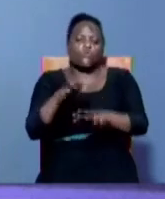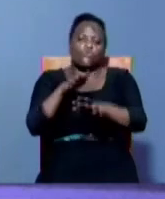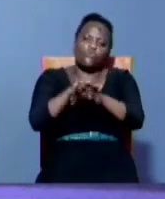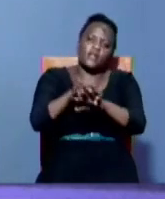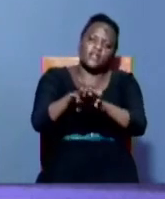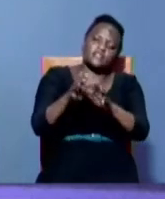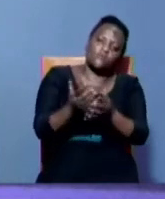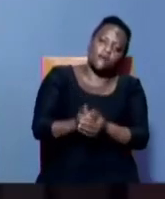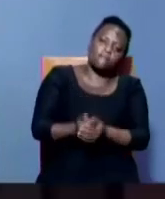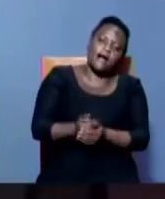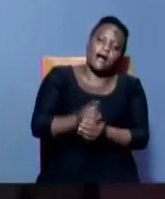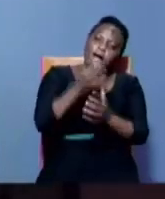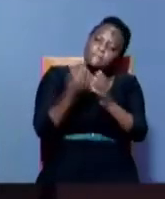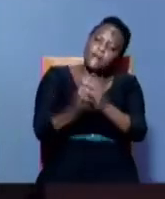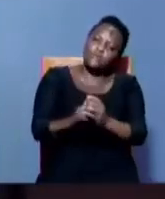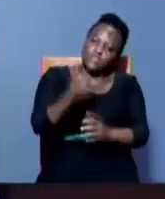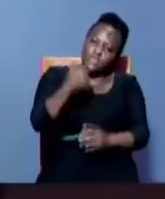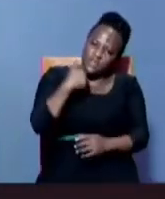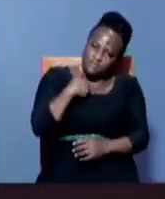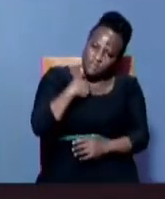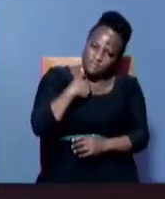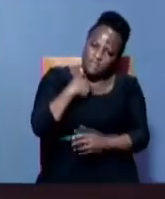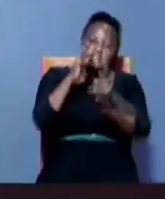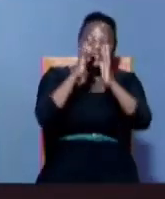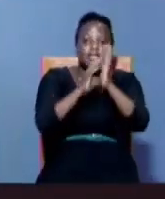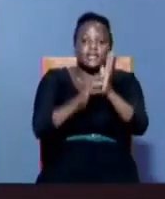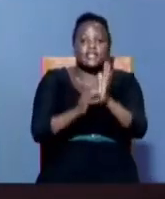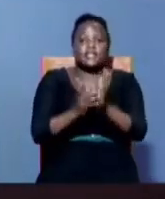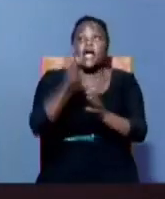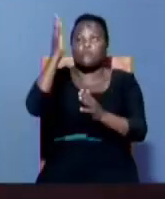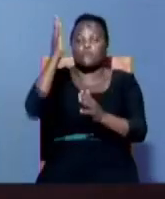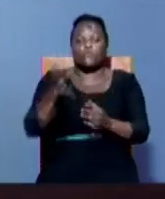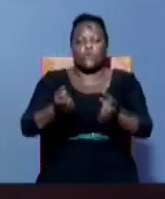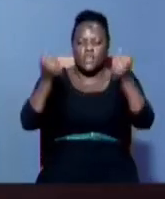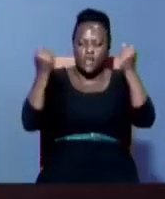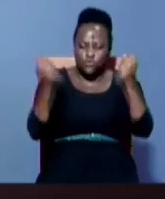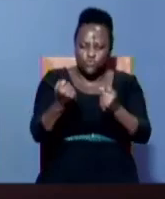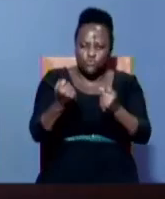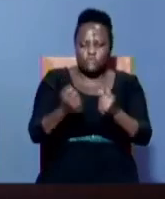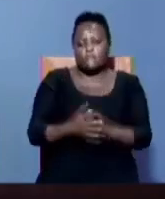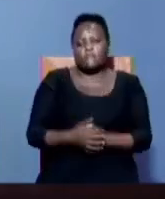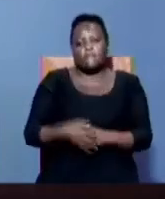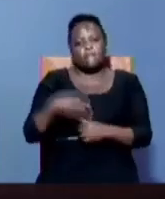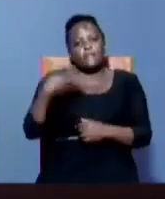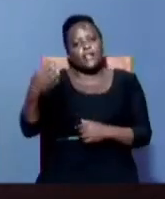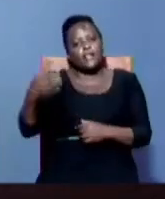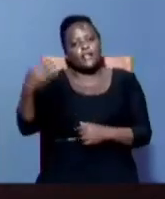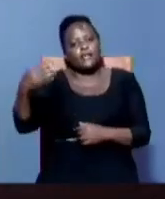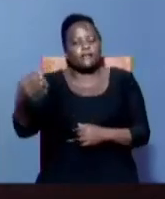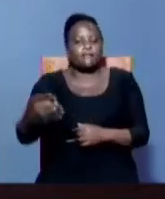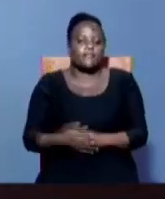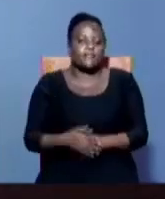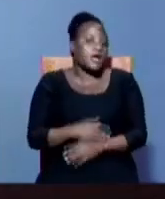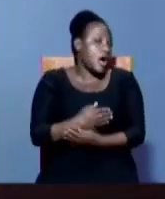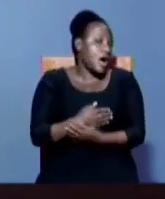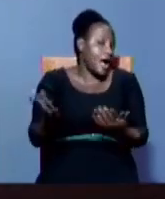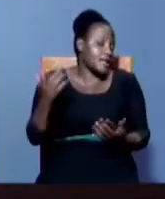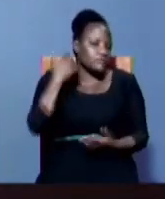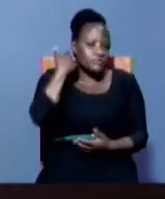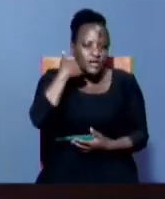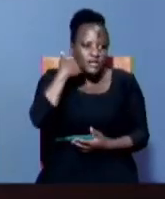hivi, pamoja na mimi, sheria ya Mungu inadumu milele. Sheria ya Mungu haina